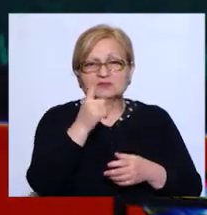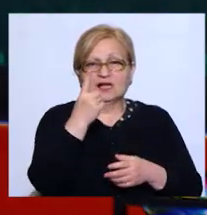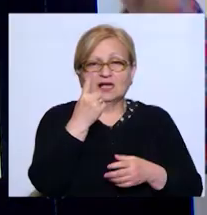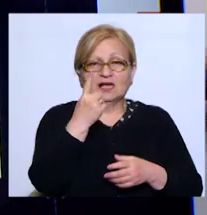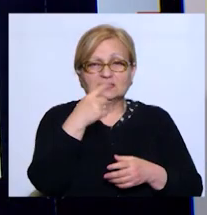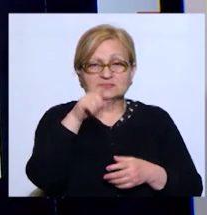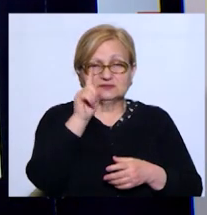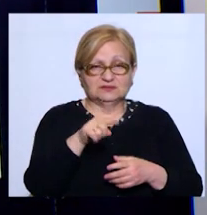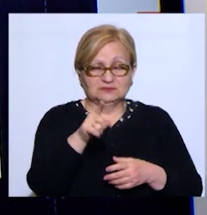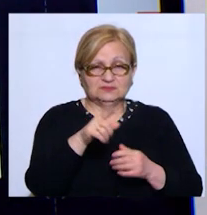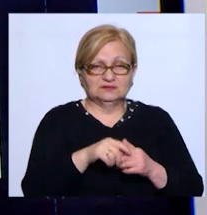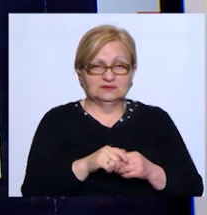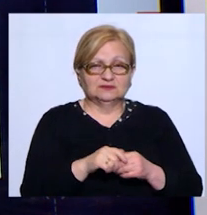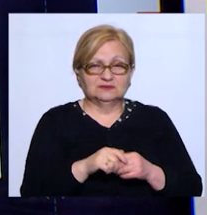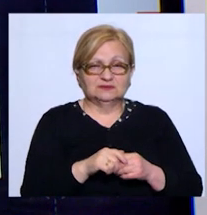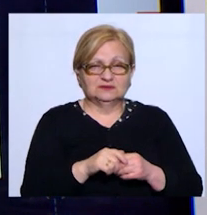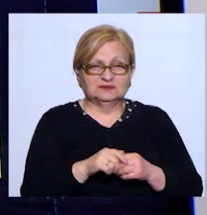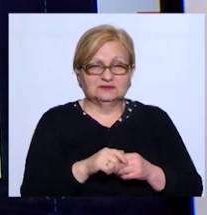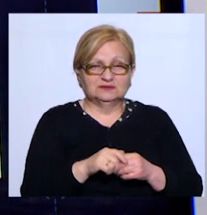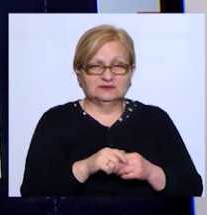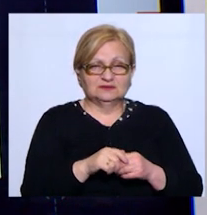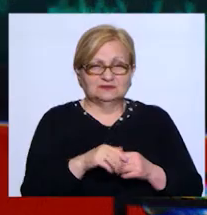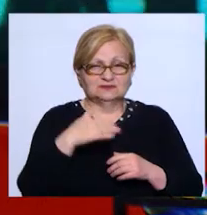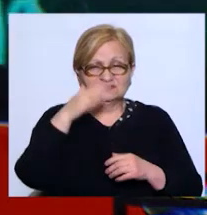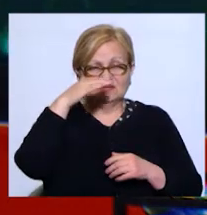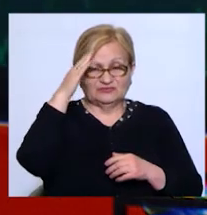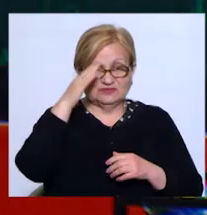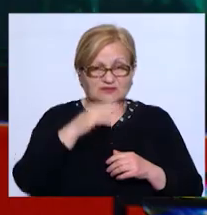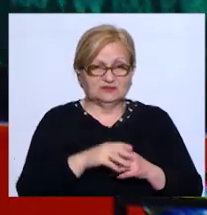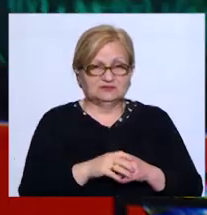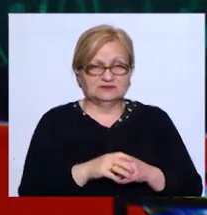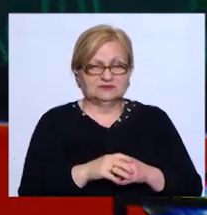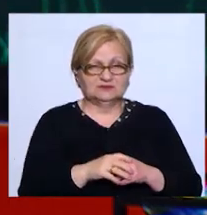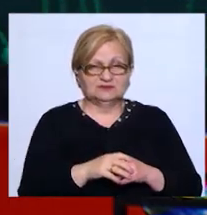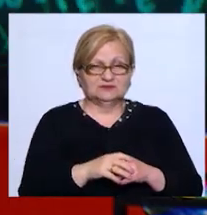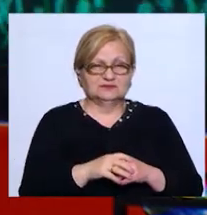რომელიც ამ შემთხვევაში ერთიანი, რომელიც წილადის ხაზის ზემოთ წერია.